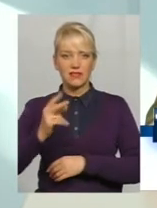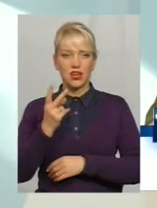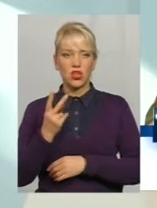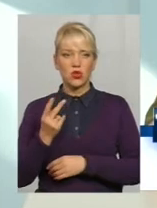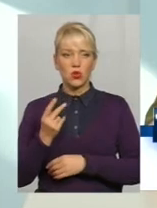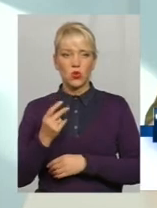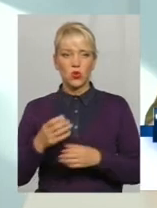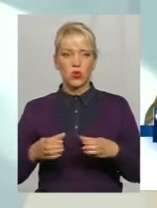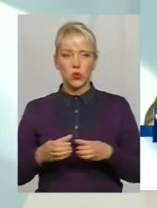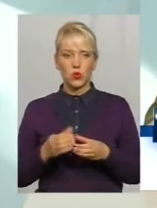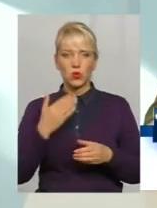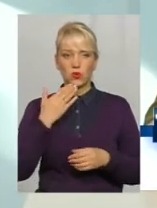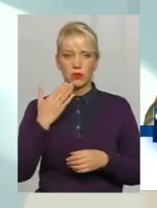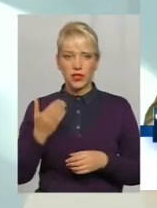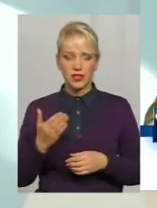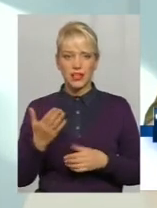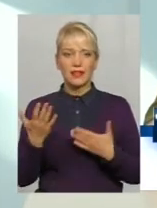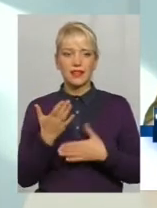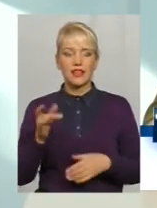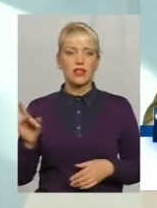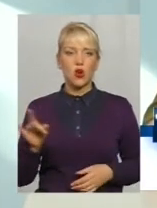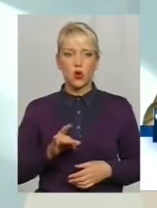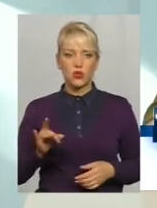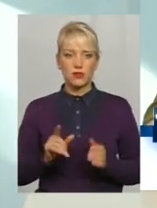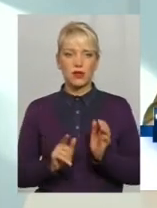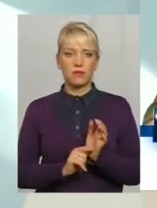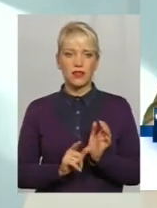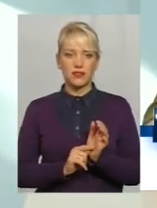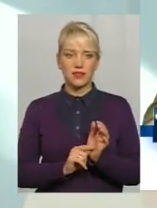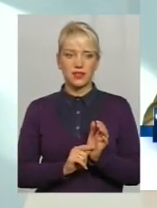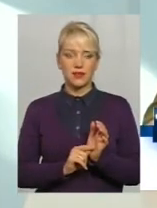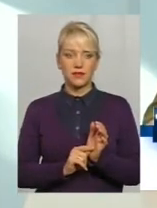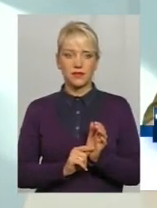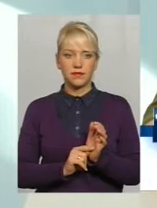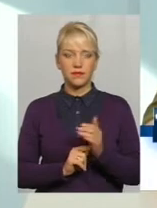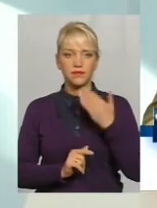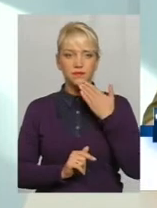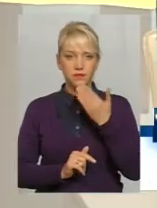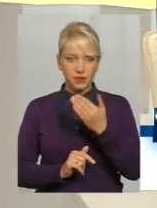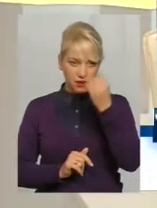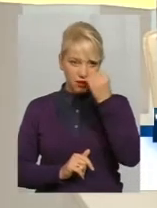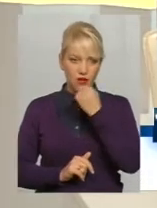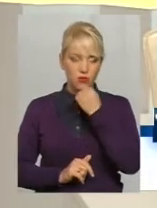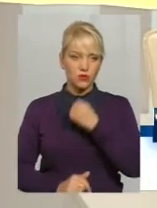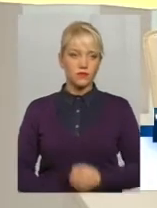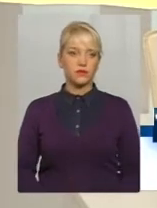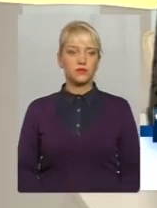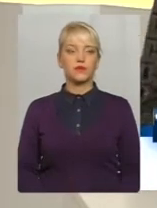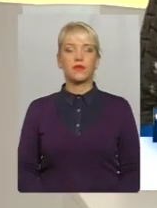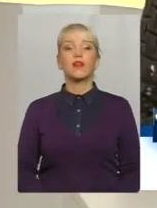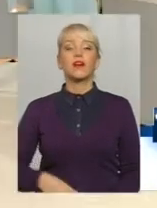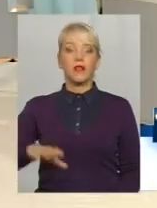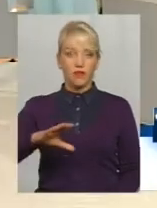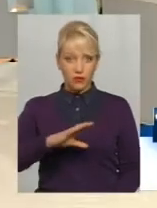групи? Які розмір пенсії зараз виходять? Дякую. Дякую.